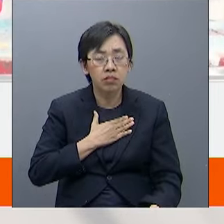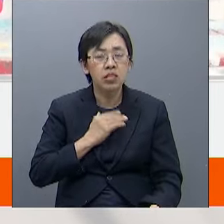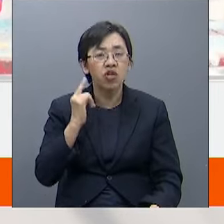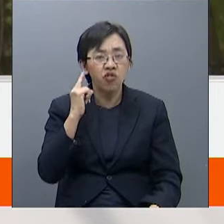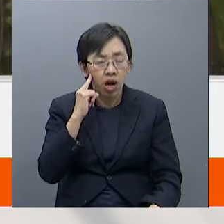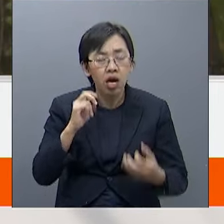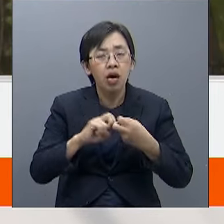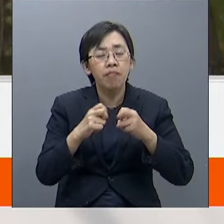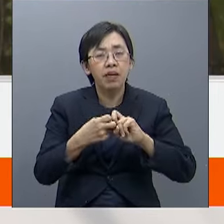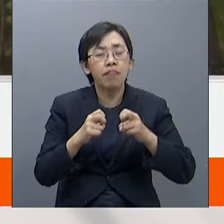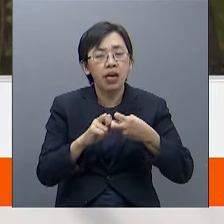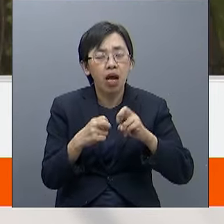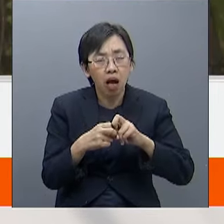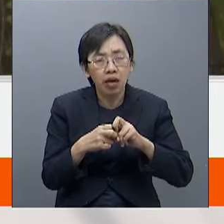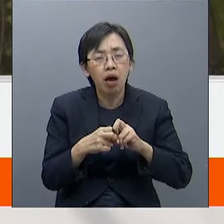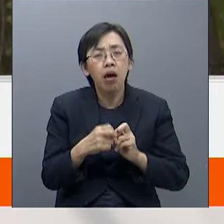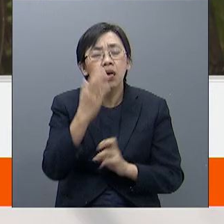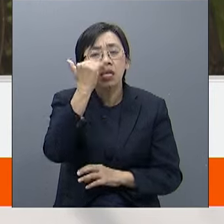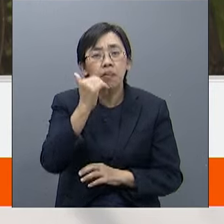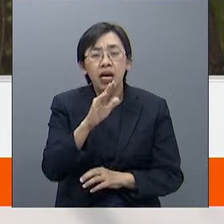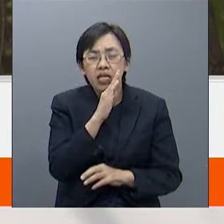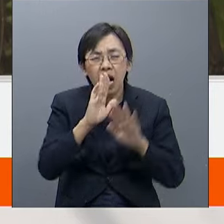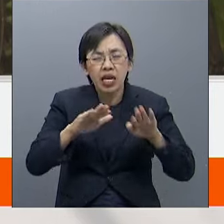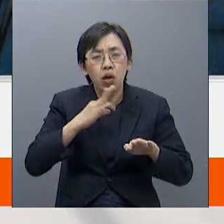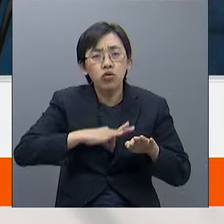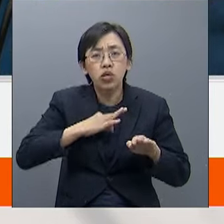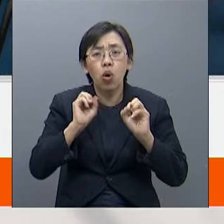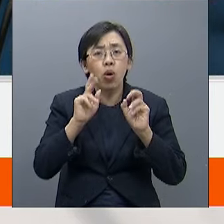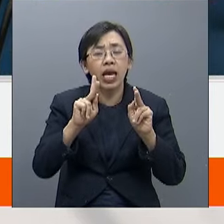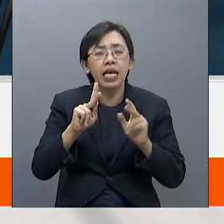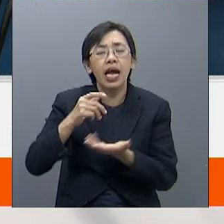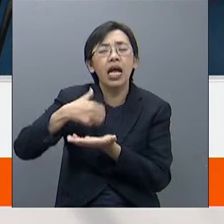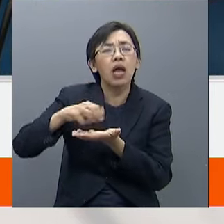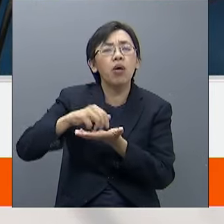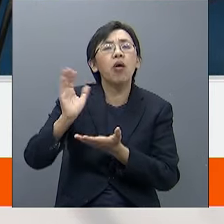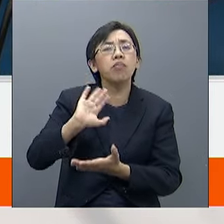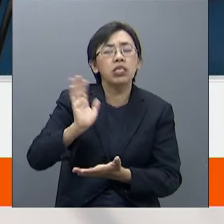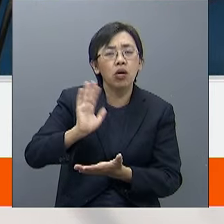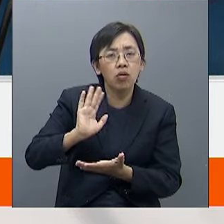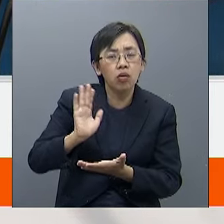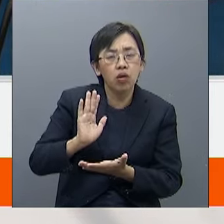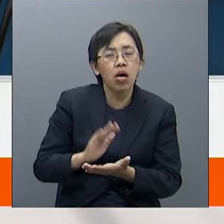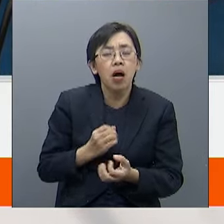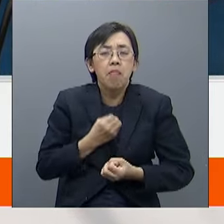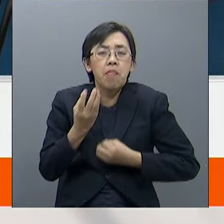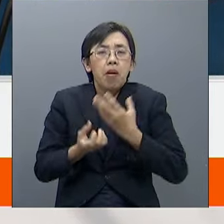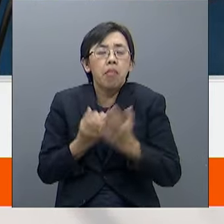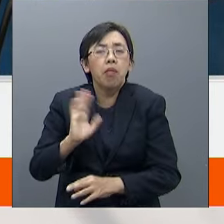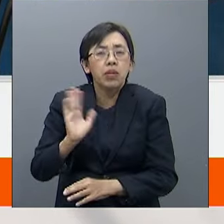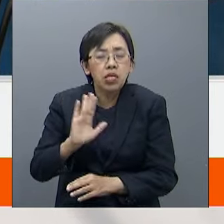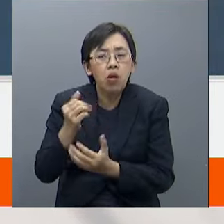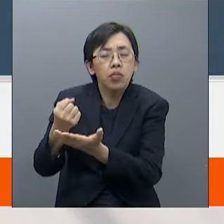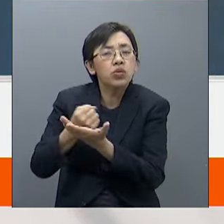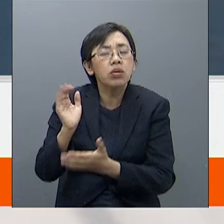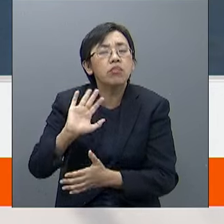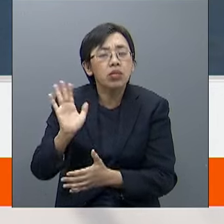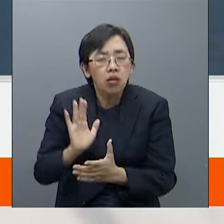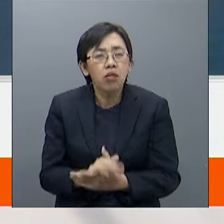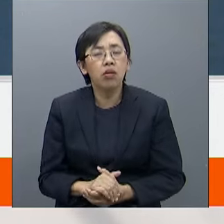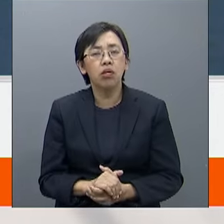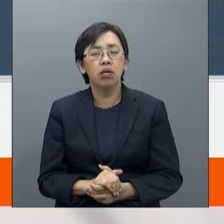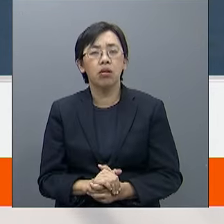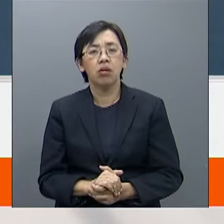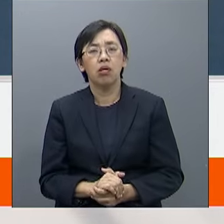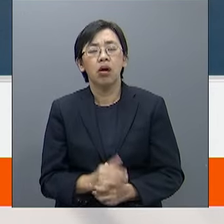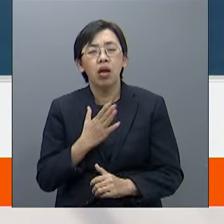าที่ซีเรียสเพราะว่าถ้าเกิดเขารู้สึกว่ามันโอเคเขาแฮนเดิลได้เนี่ยเขาอาจจะไม่ได้ต้องขอความช่วยเหลือฉะนั้นทรายหนึ่งที่เราไม่ต้